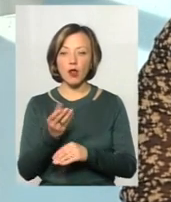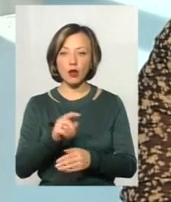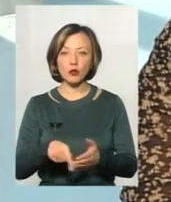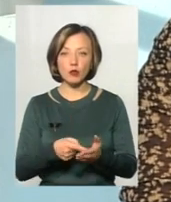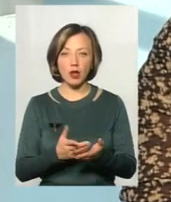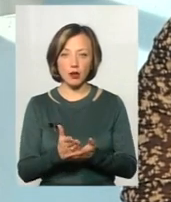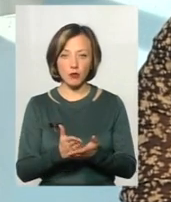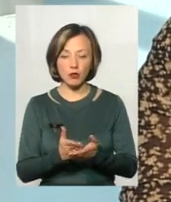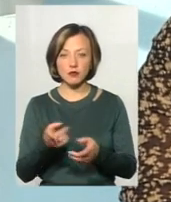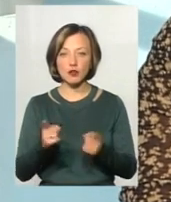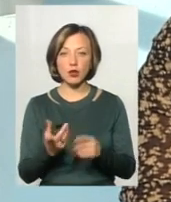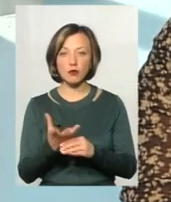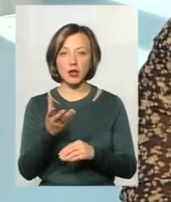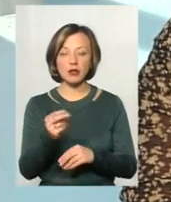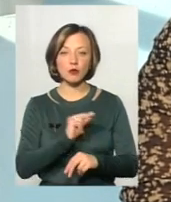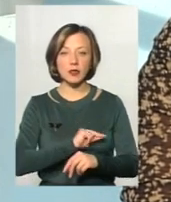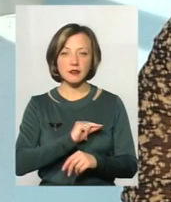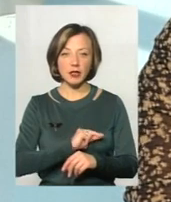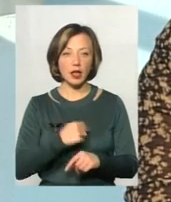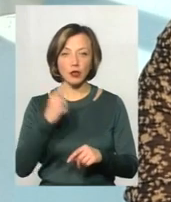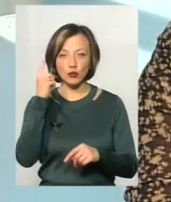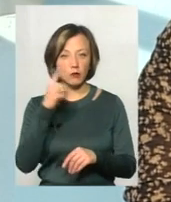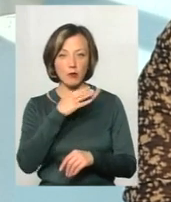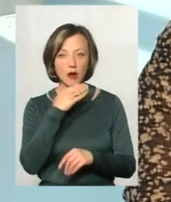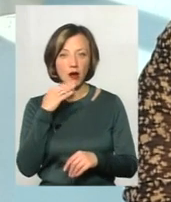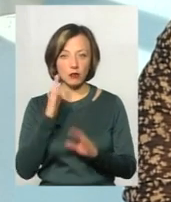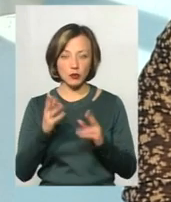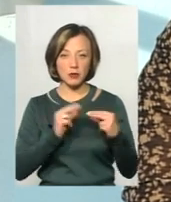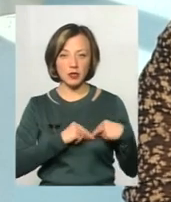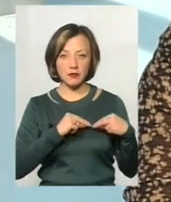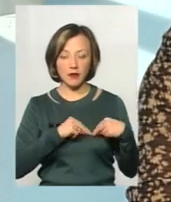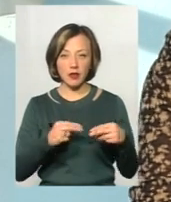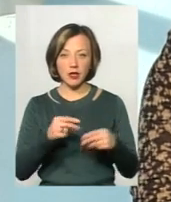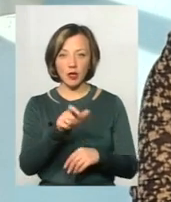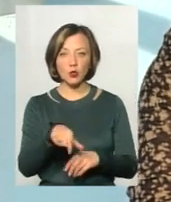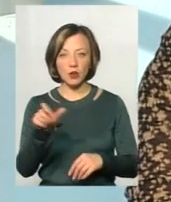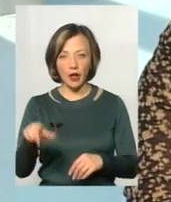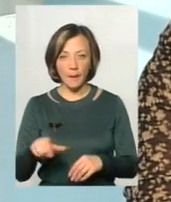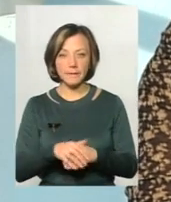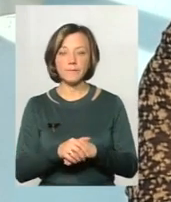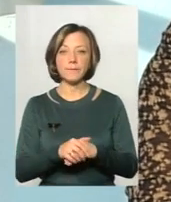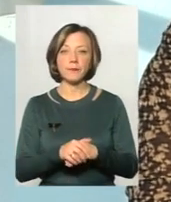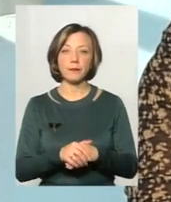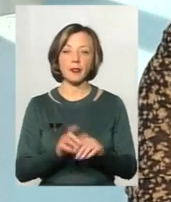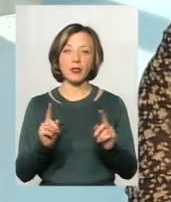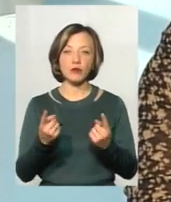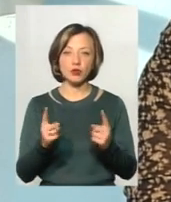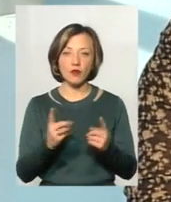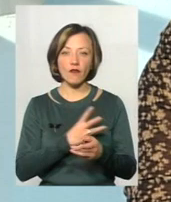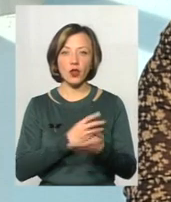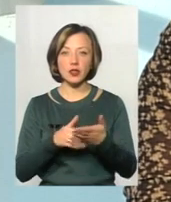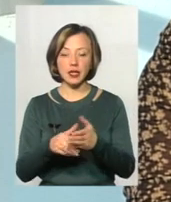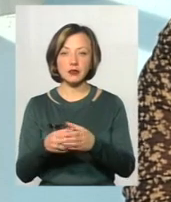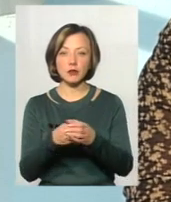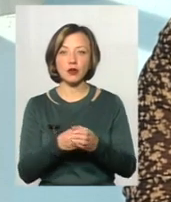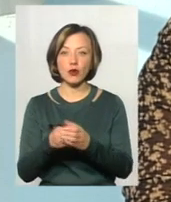комунальних послуг, звичайно, з оплатою працівників. Я не думаю, що там дуже багато буде працювати працівників, тому що волонтерська